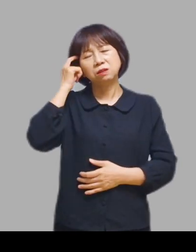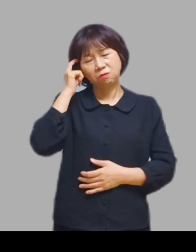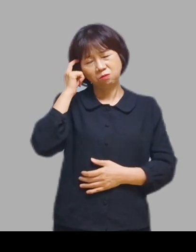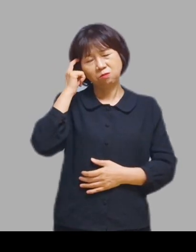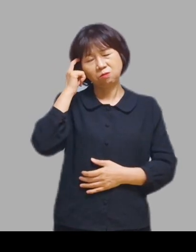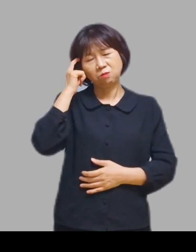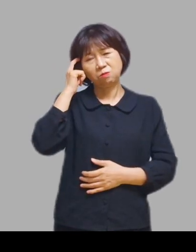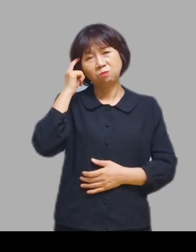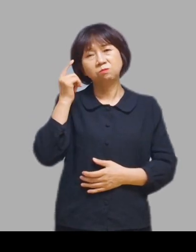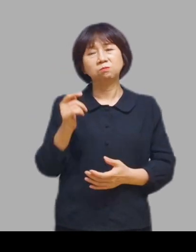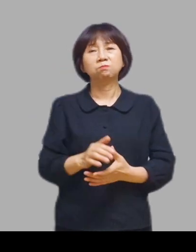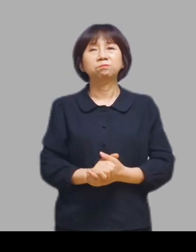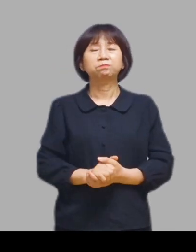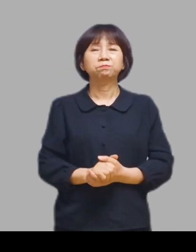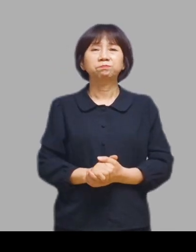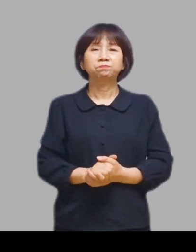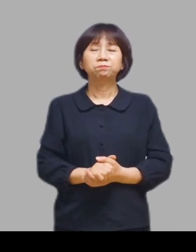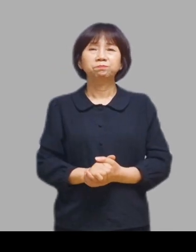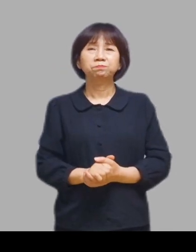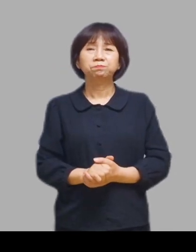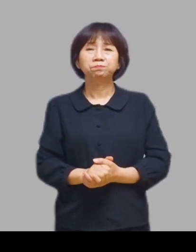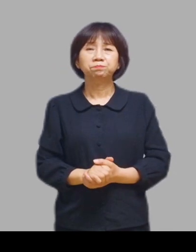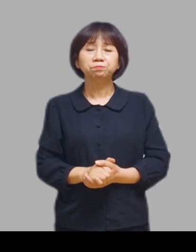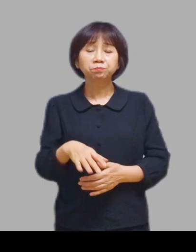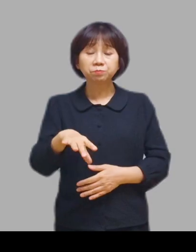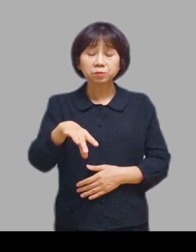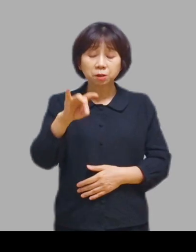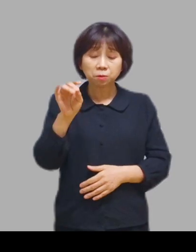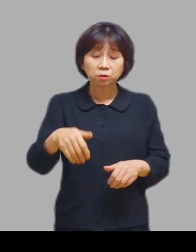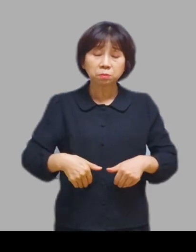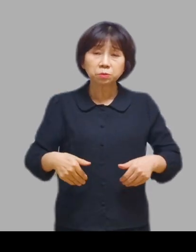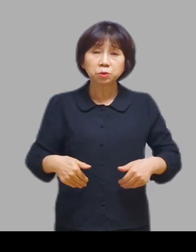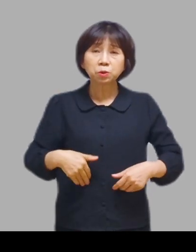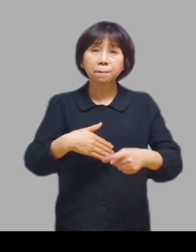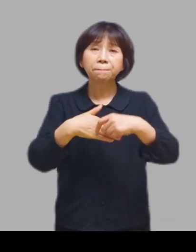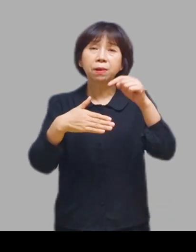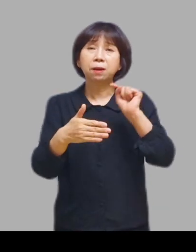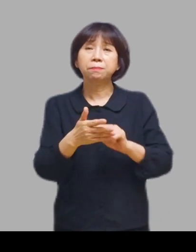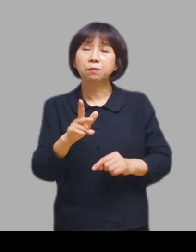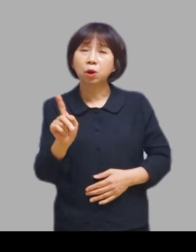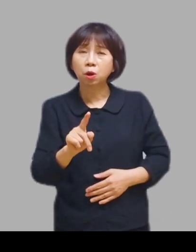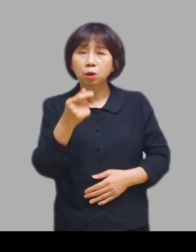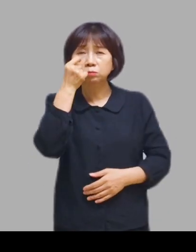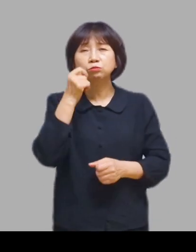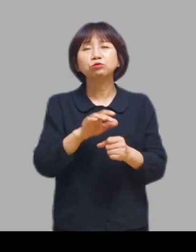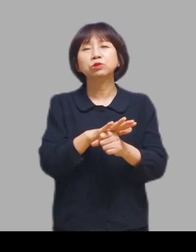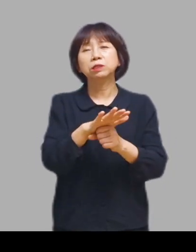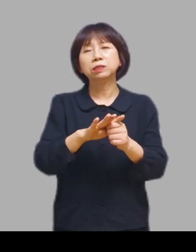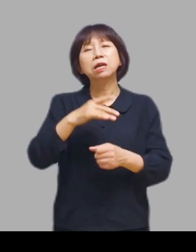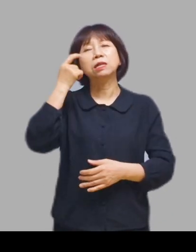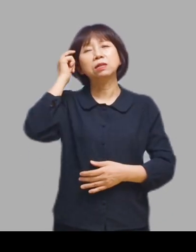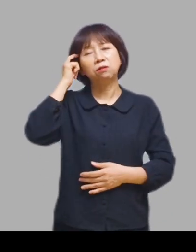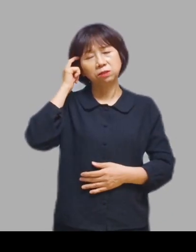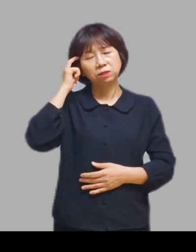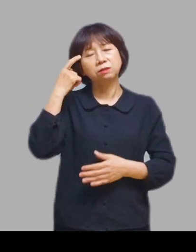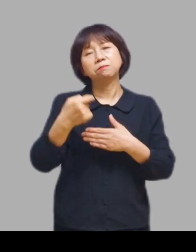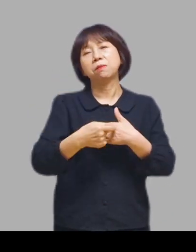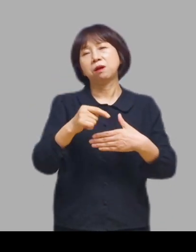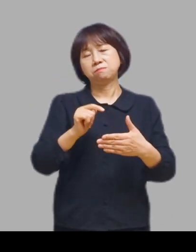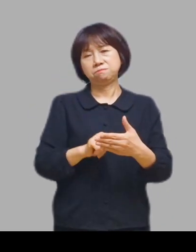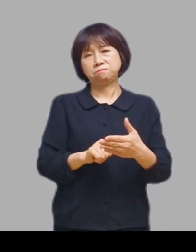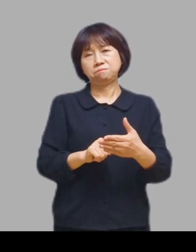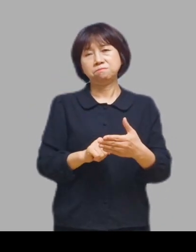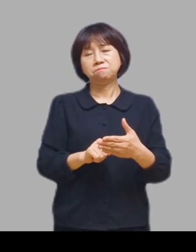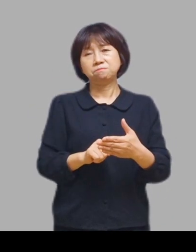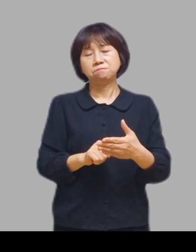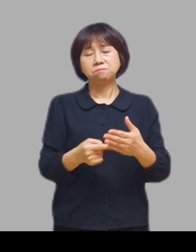불쌍히 여겨. 아멘. 오늘 우리가 먼저 붙들어야 할 말이 바로 이것이에요. 불쌍히 여겨. 이